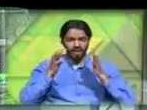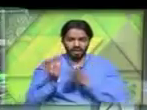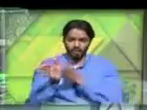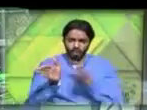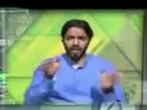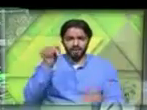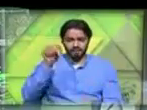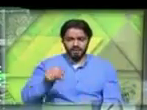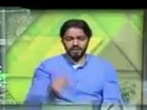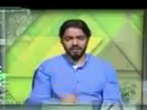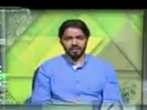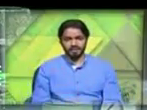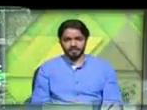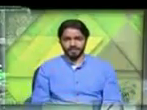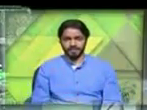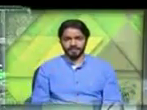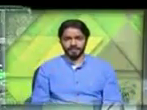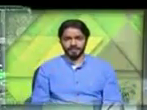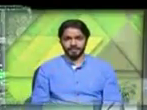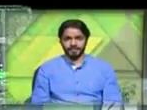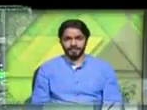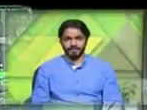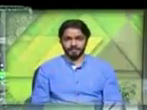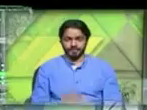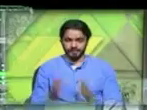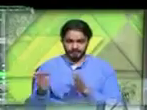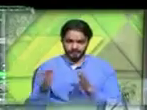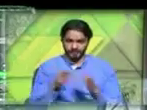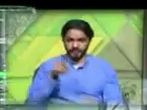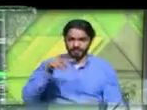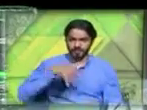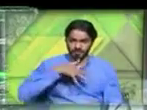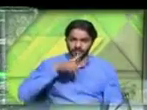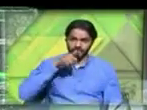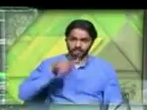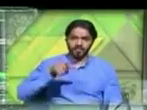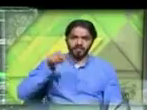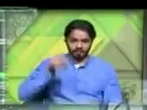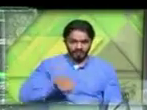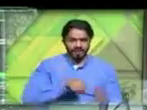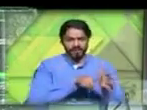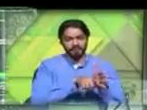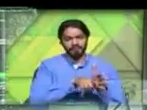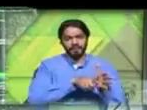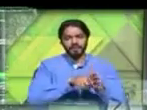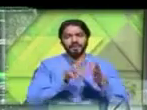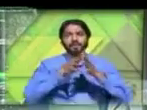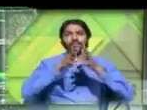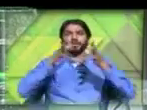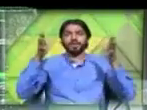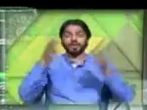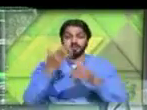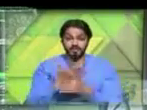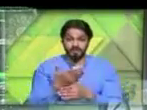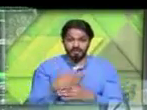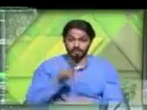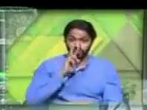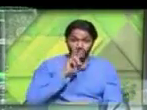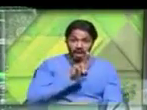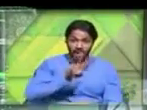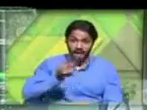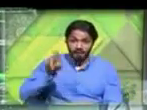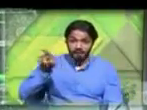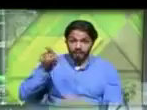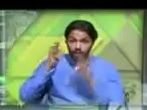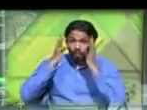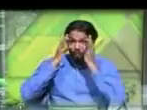هذه فتنة عظيمة، وأنا أقر هذه فتنة عظيمة. نعم. ولذلك خذ مني هذه الكلمات